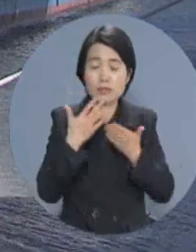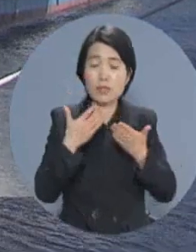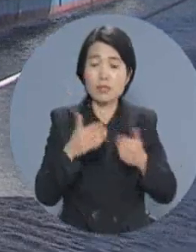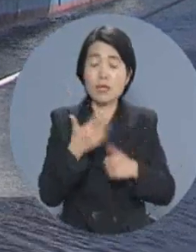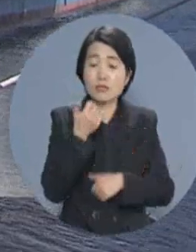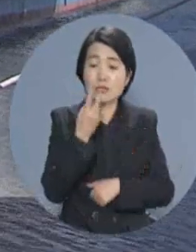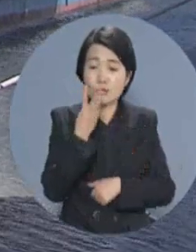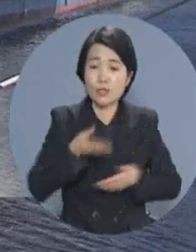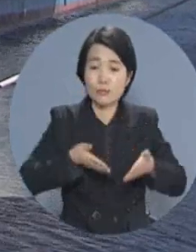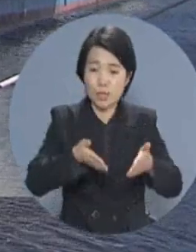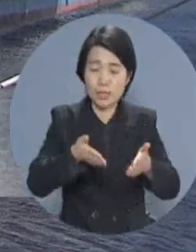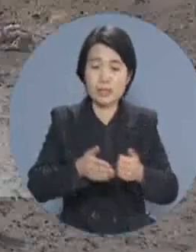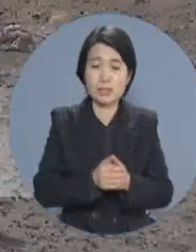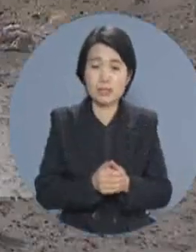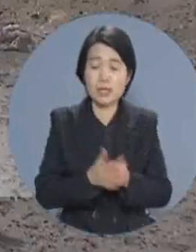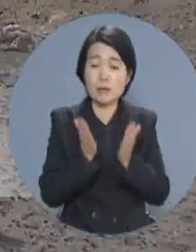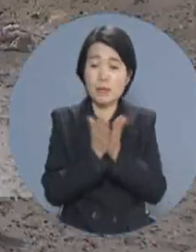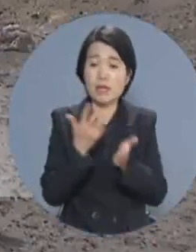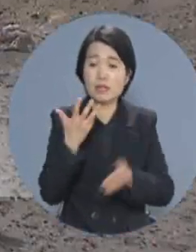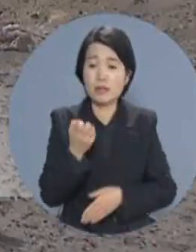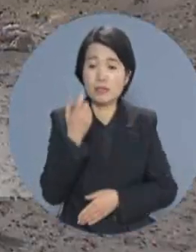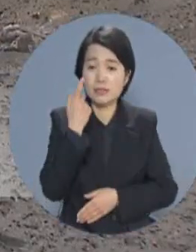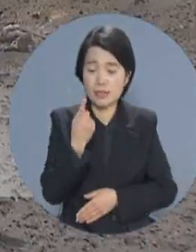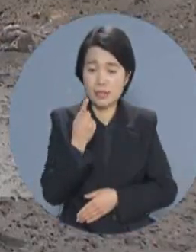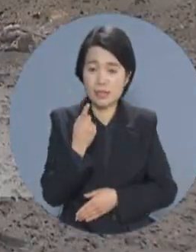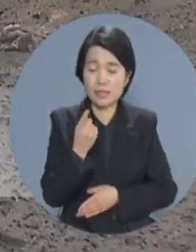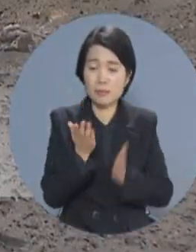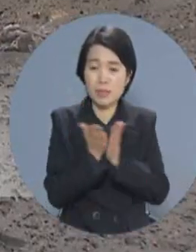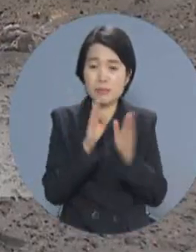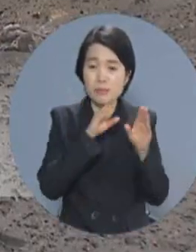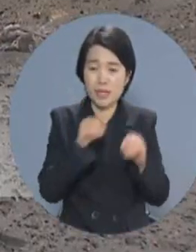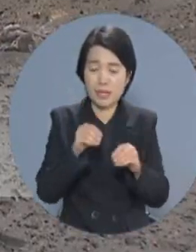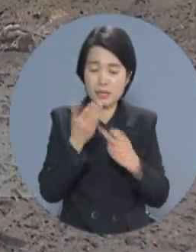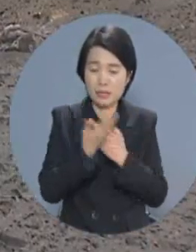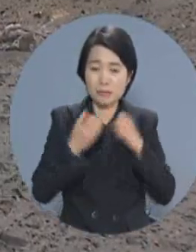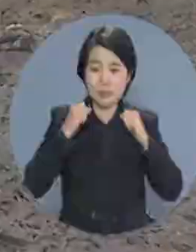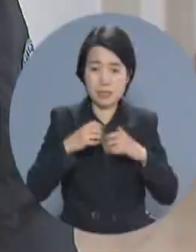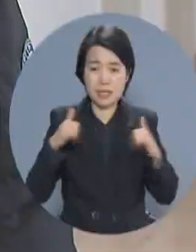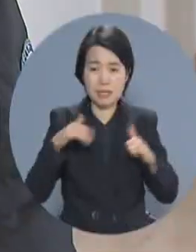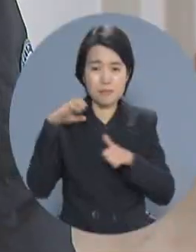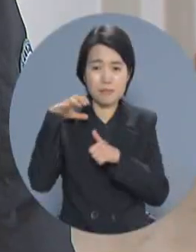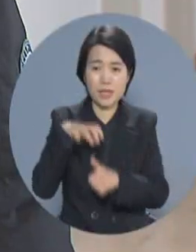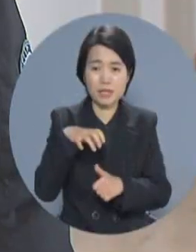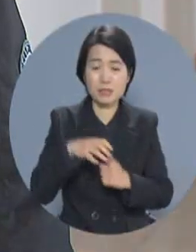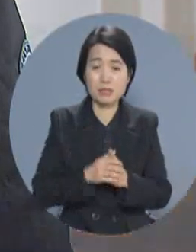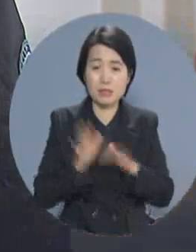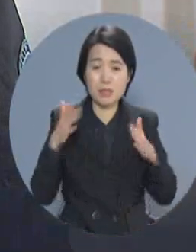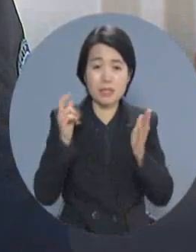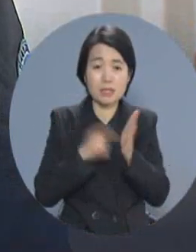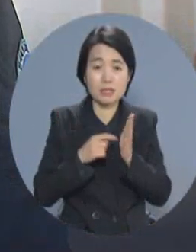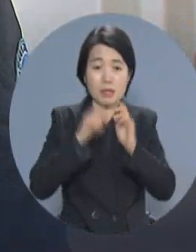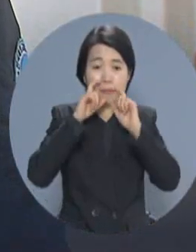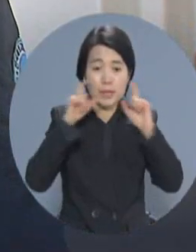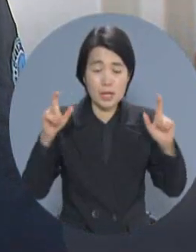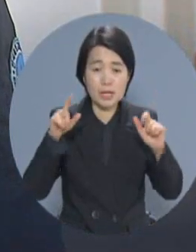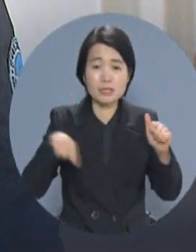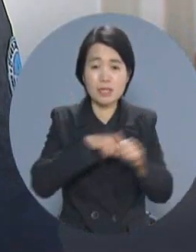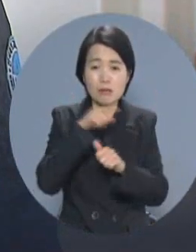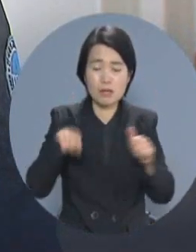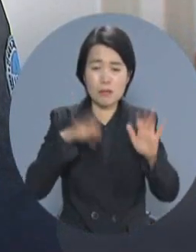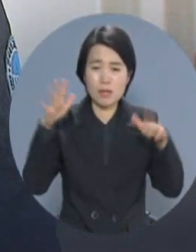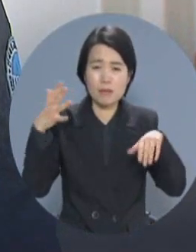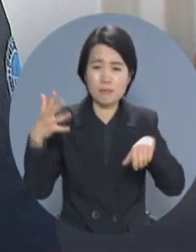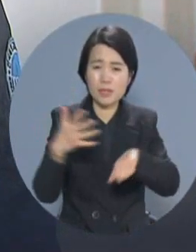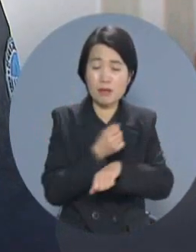항로, 여객선 81척이 통제돼 섬에 있는 귀경객들의 발이 묶였습니다. 풍랑경보까지 발효된 상태라서